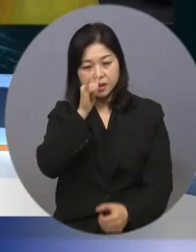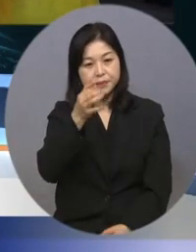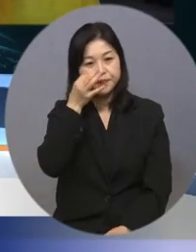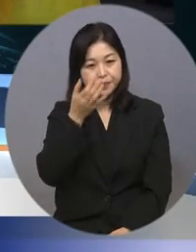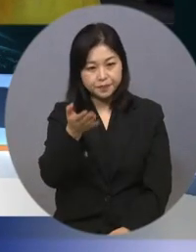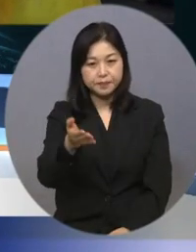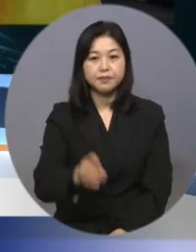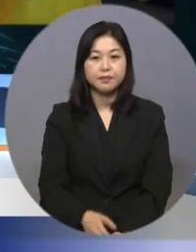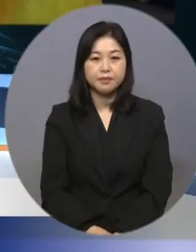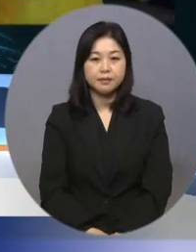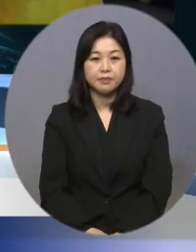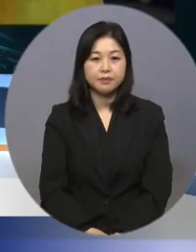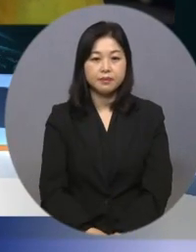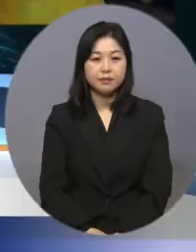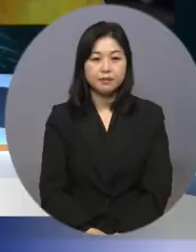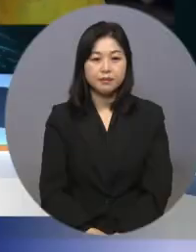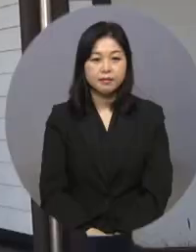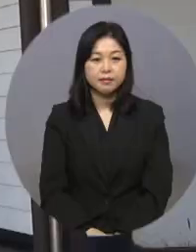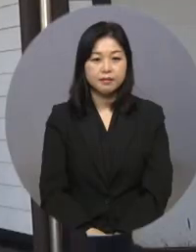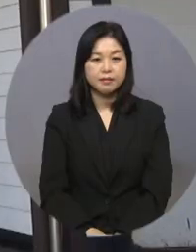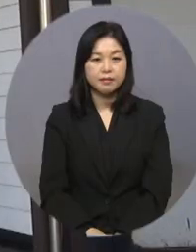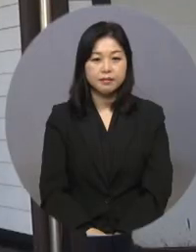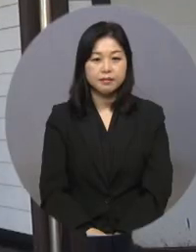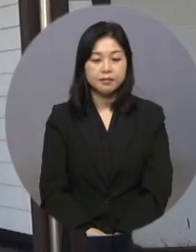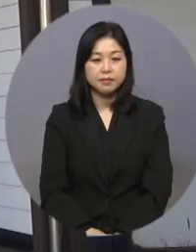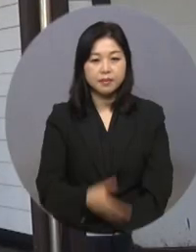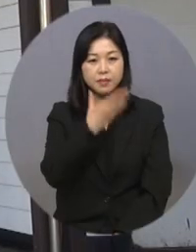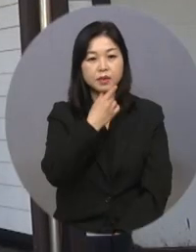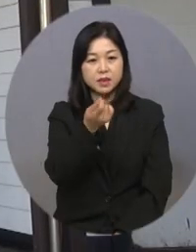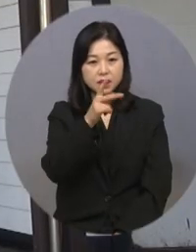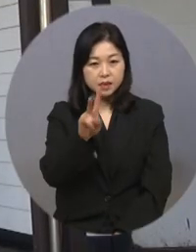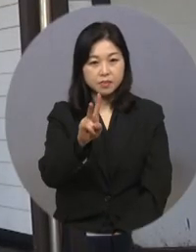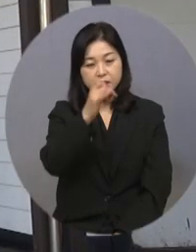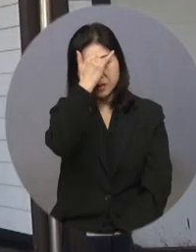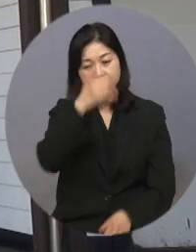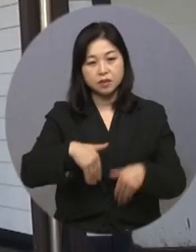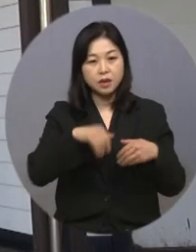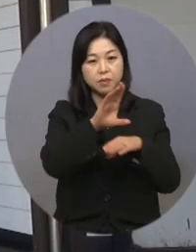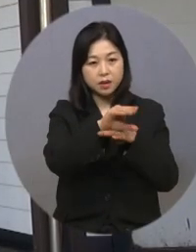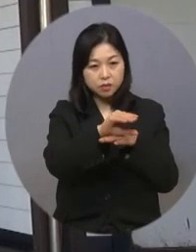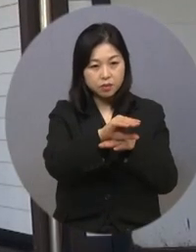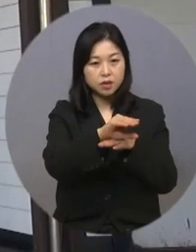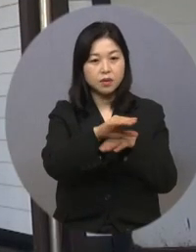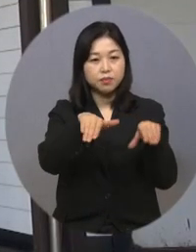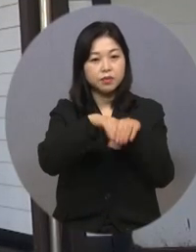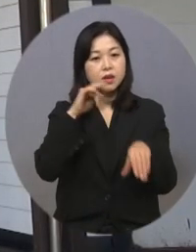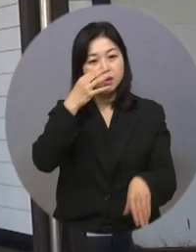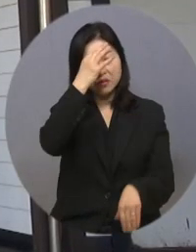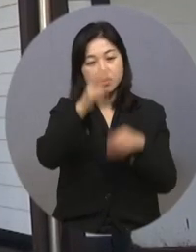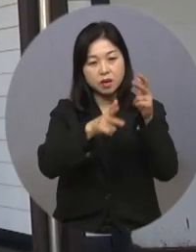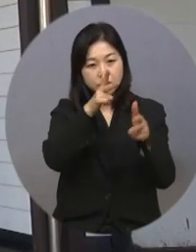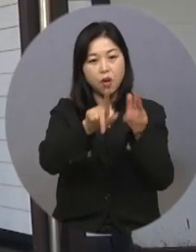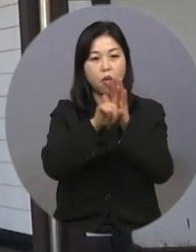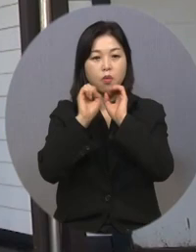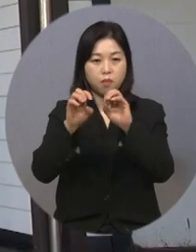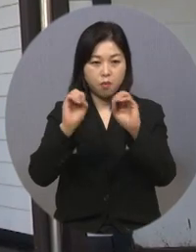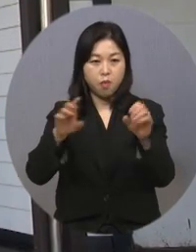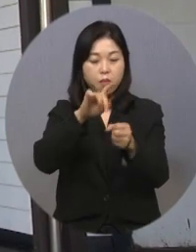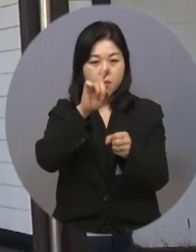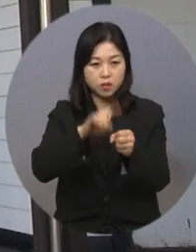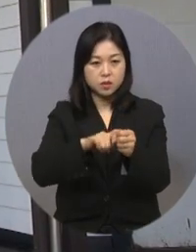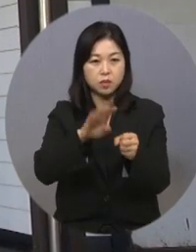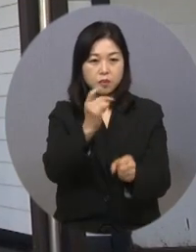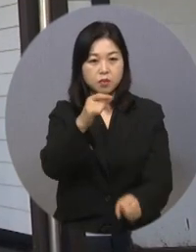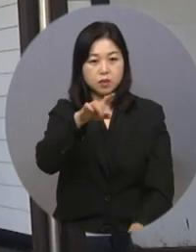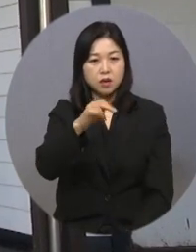빙 기자가 다녀왔습니다 복지 tv 총만 방송에 문화예술 사업단 홍보차원에서 보령 삽시도 해서